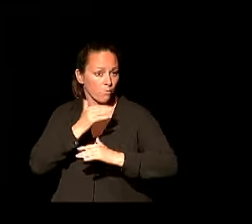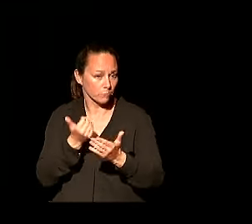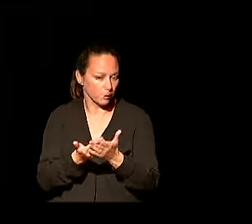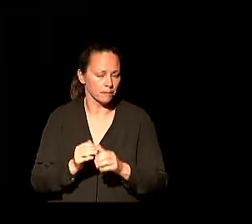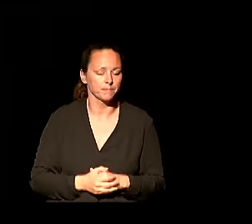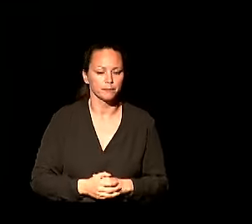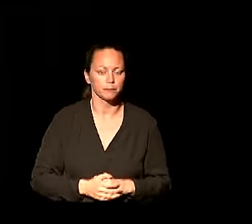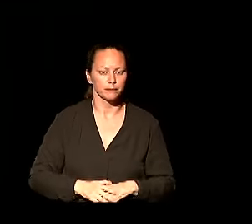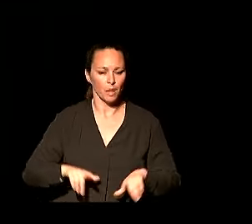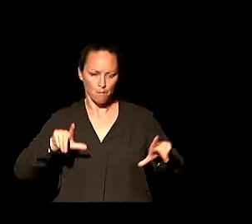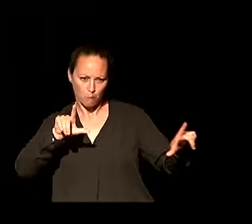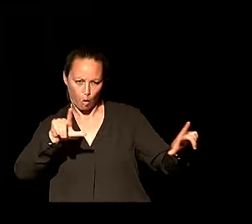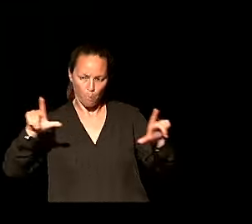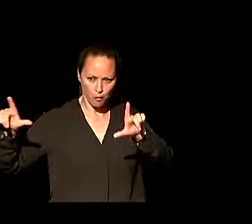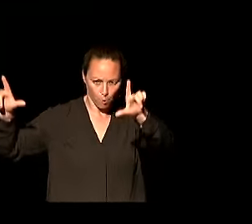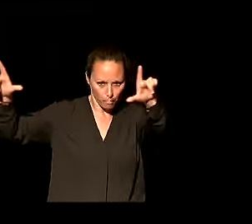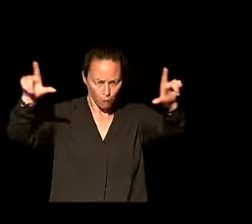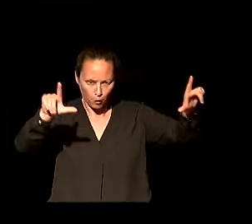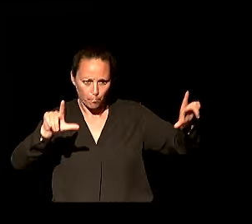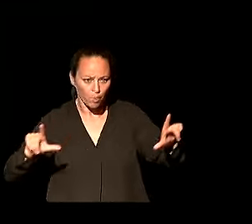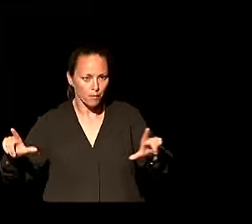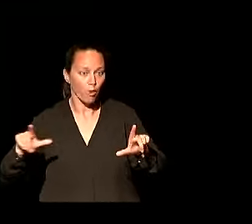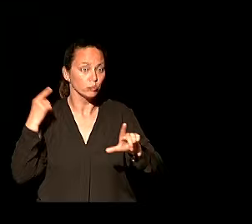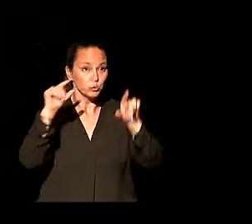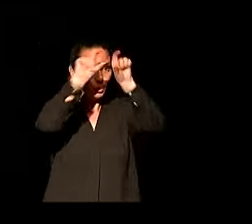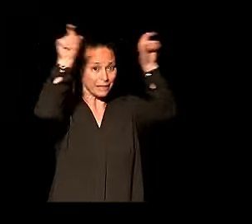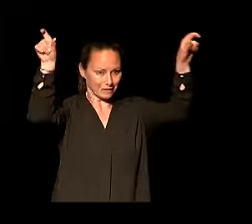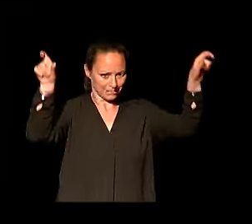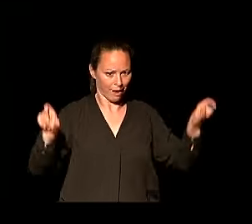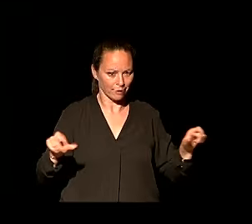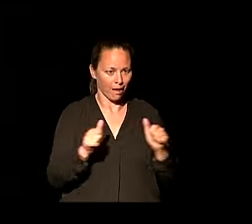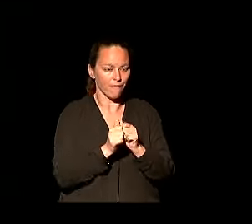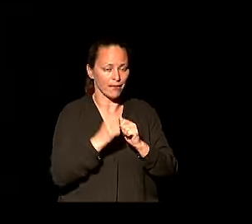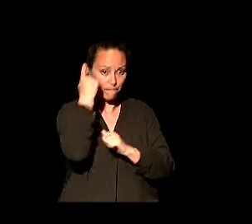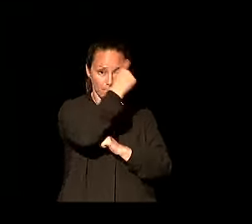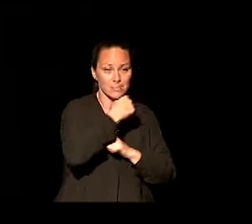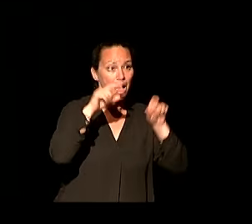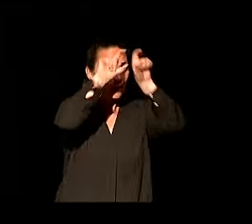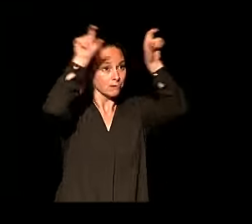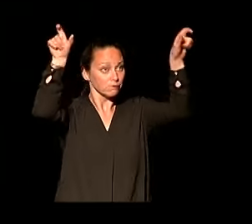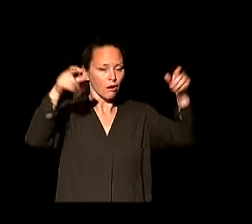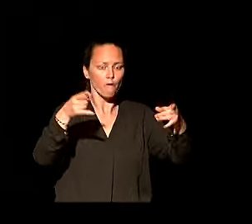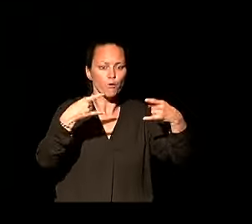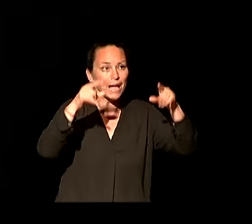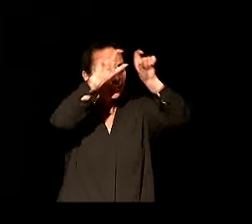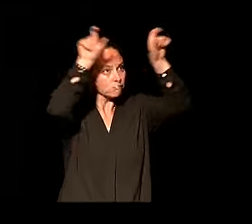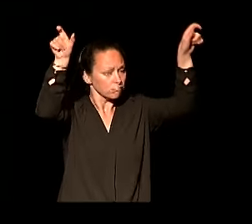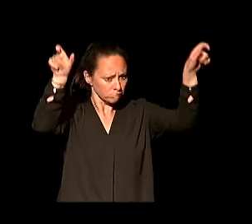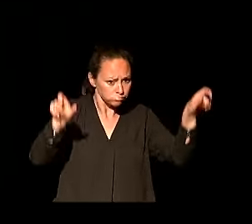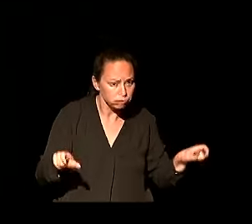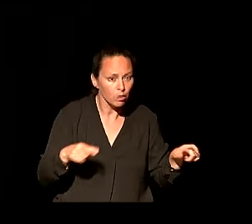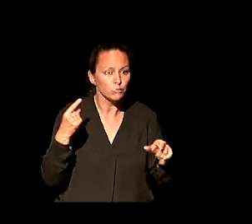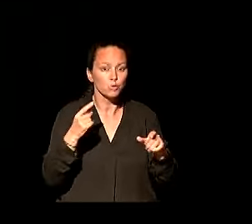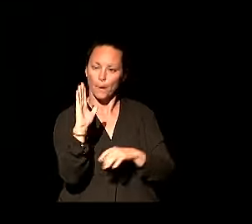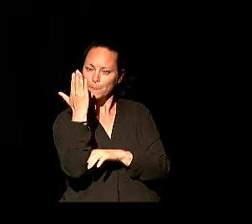Les plans sont construits de telle façon à toujours encadrer son visage. C'est-à-dire, il y a toujours des surcadrages, le montant de la fenêtre, celui